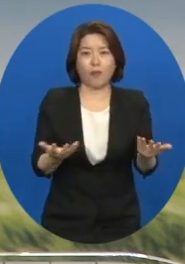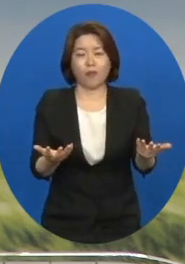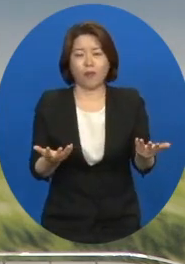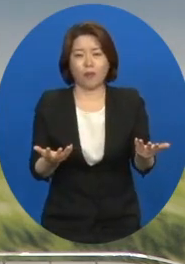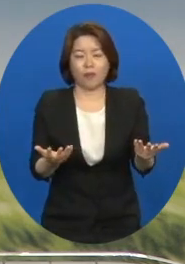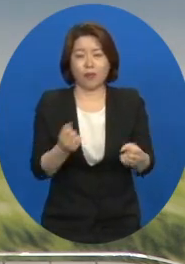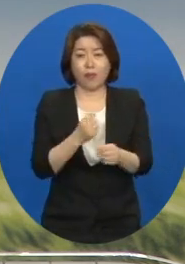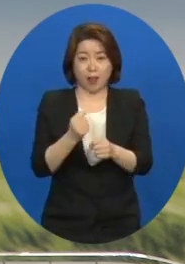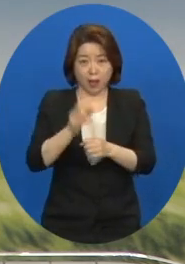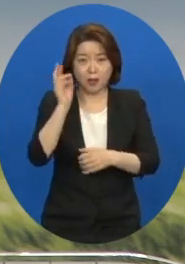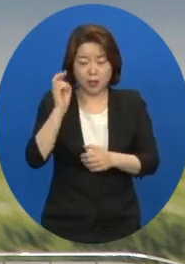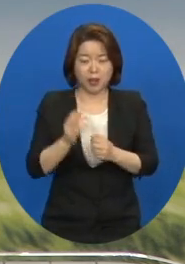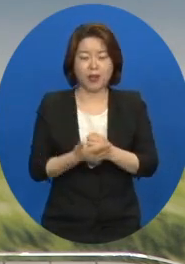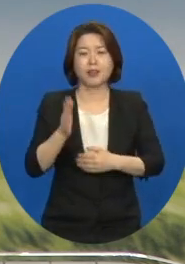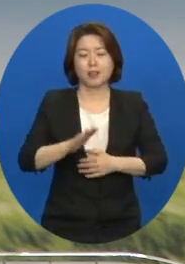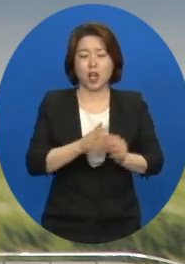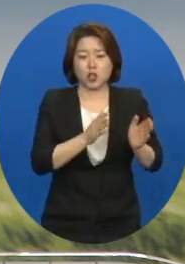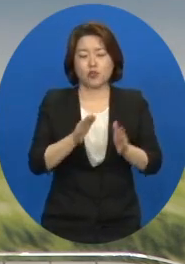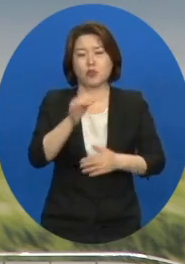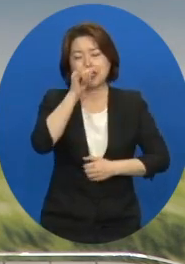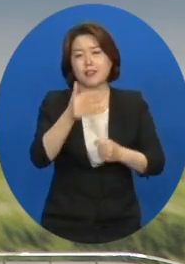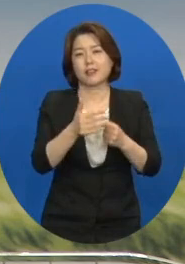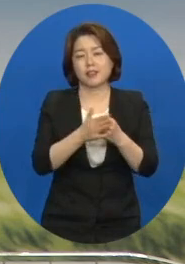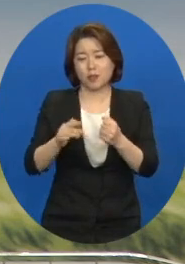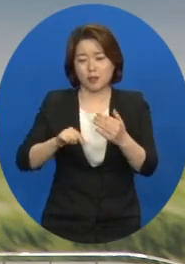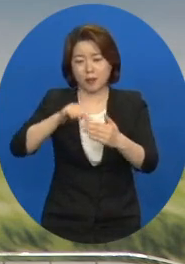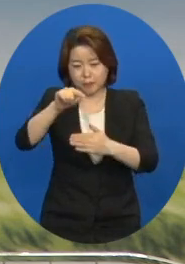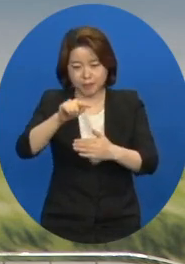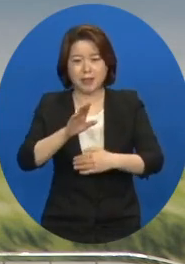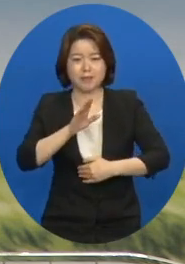했으니까 나갈 수 있었던 거죠.